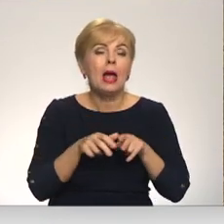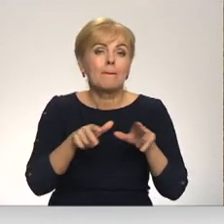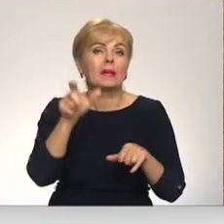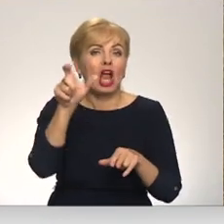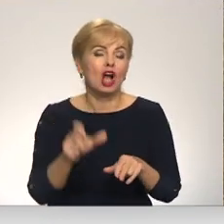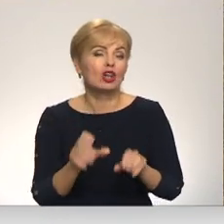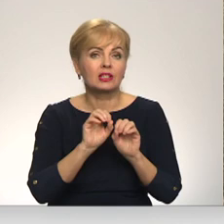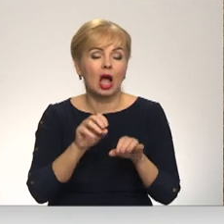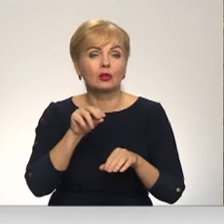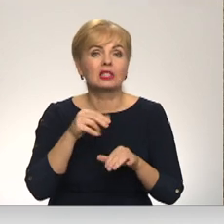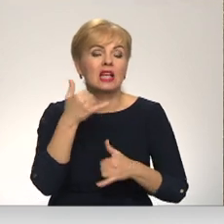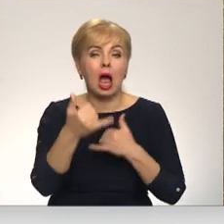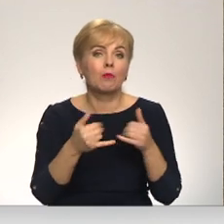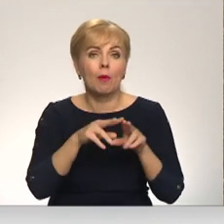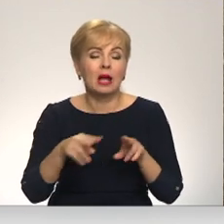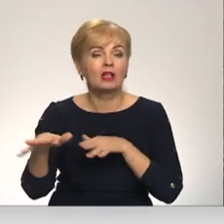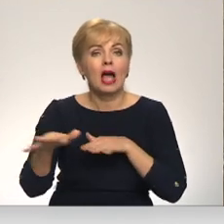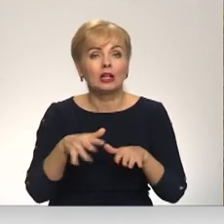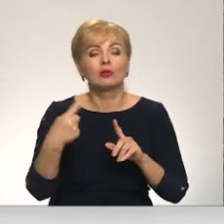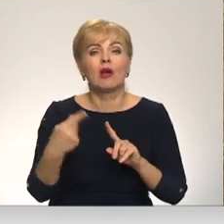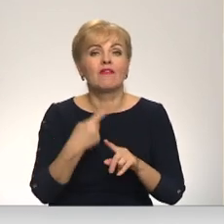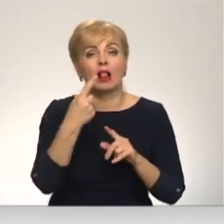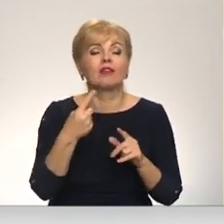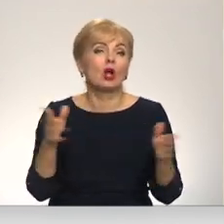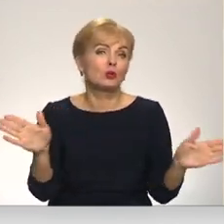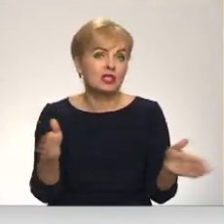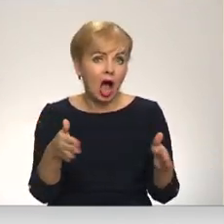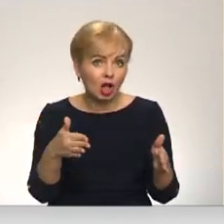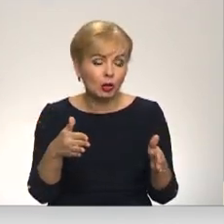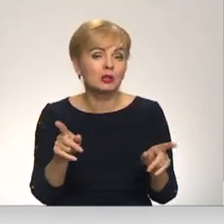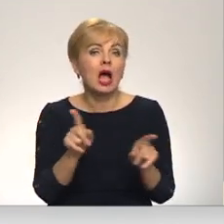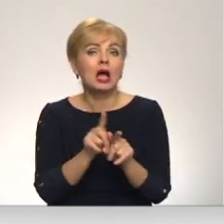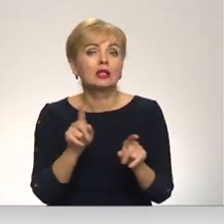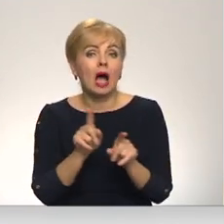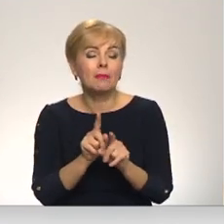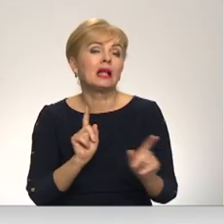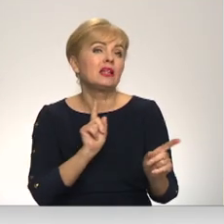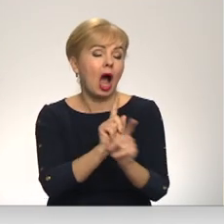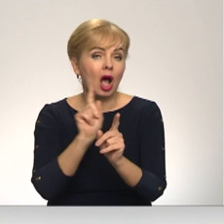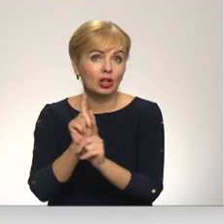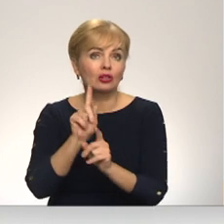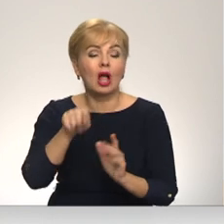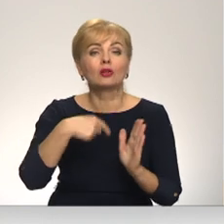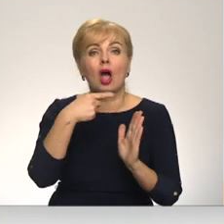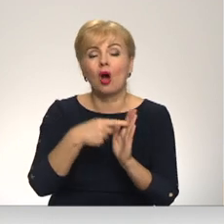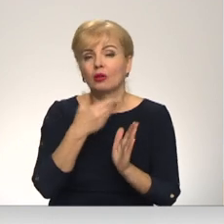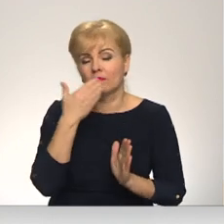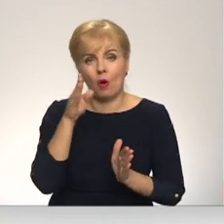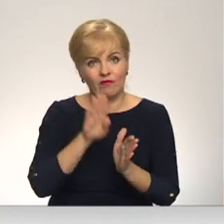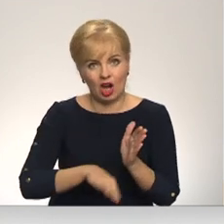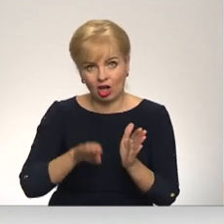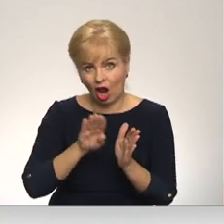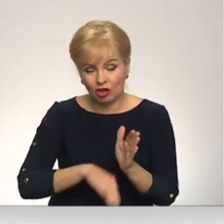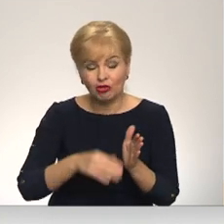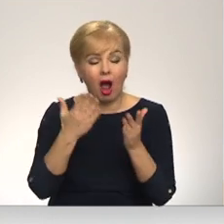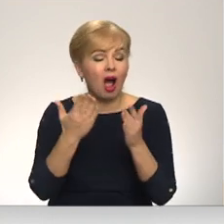stāsta, Zemkopības ministrija rīkos vēl vienu sanāksmi. Tāpat, ka jātiekās ar vēl, ka tas jautājums nav tik vienkārši atrisināms,